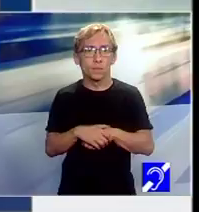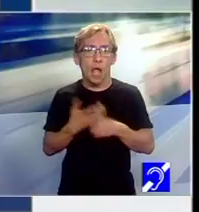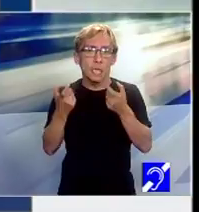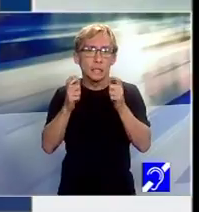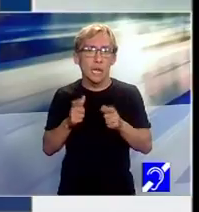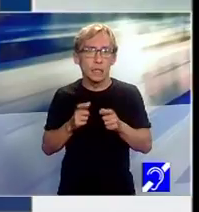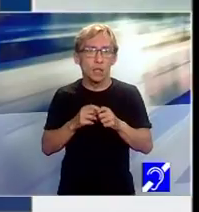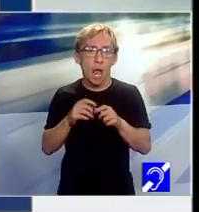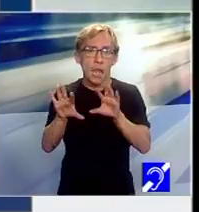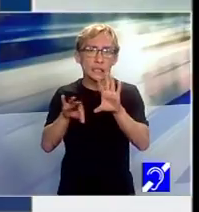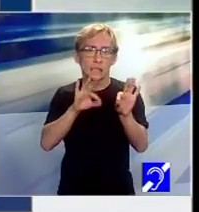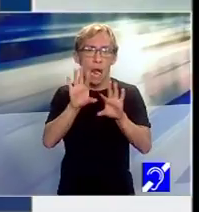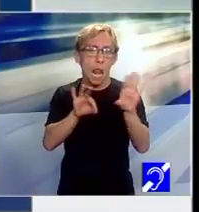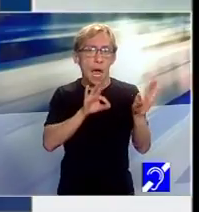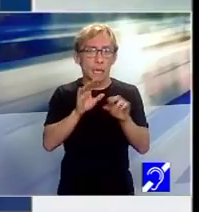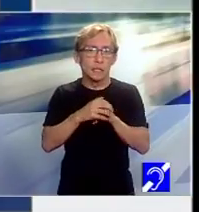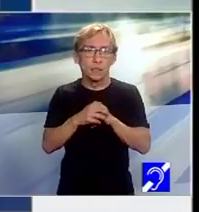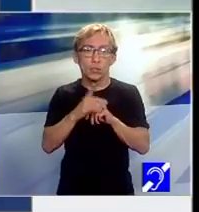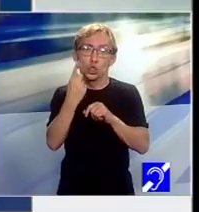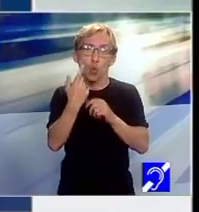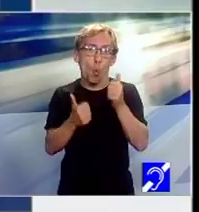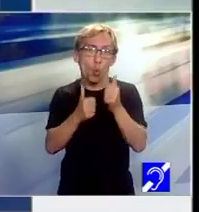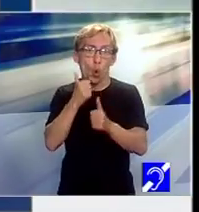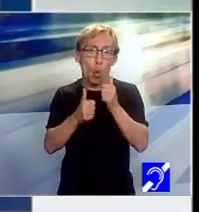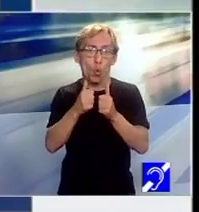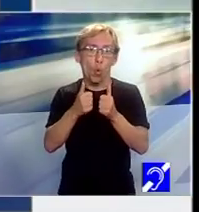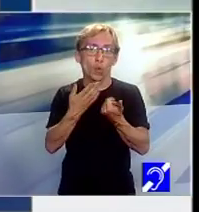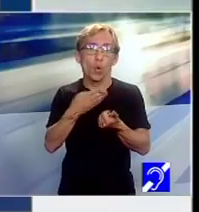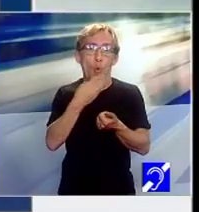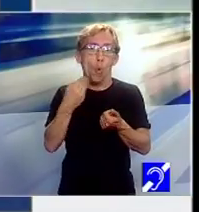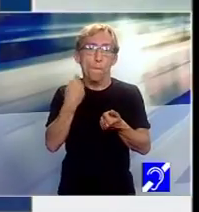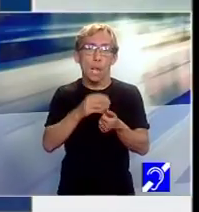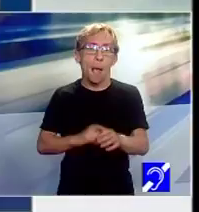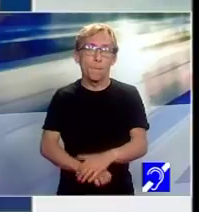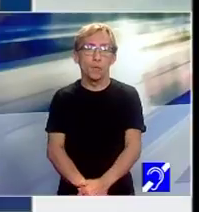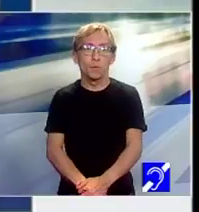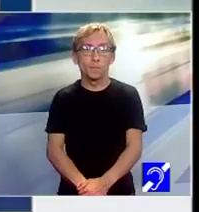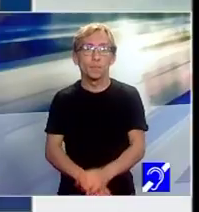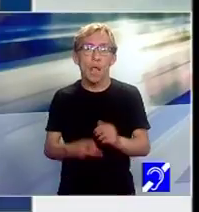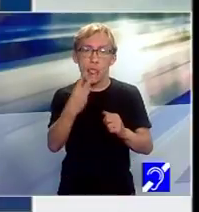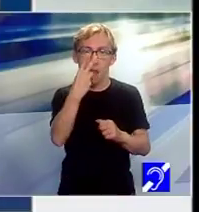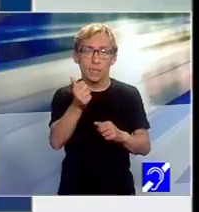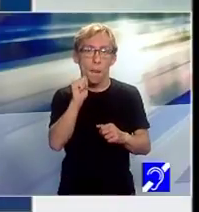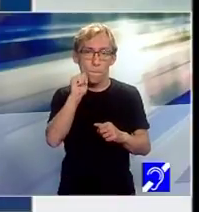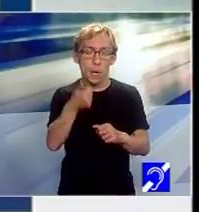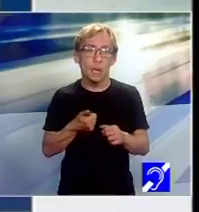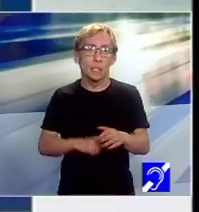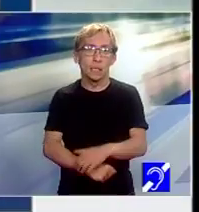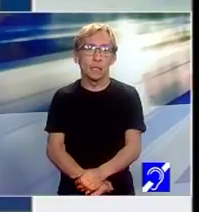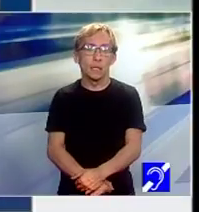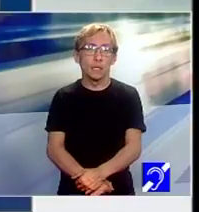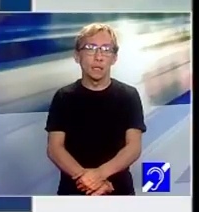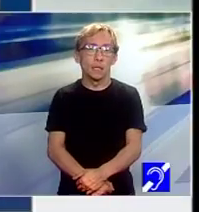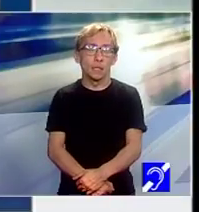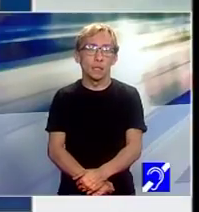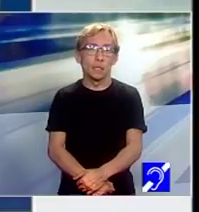de selecție, veți putea să participați și la un concurs cu premii. Așadar, să ne vedem cu bine mâine la acest moment, la acest eveniment, la ora